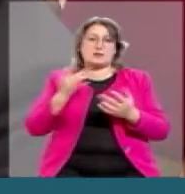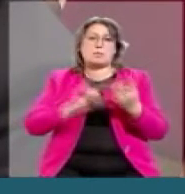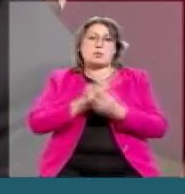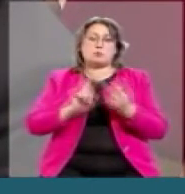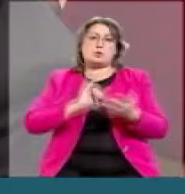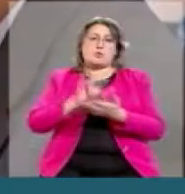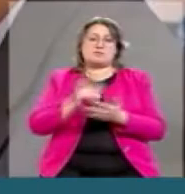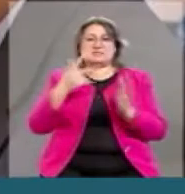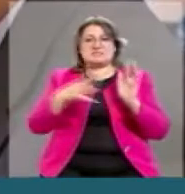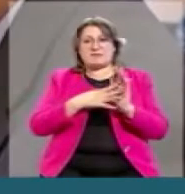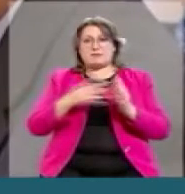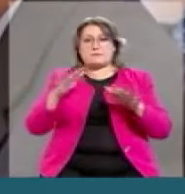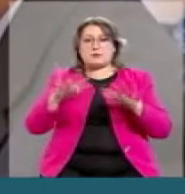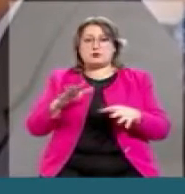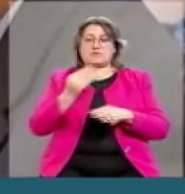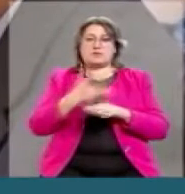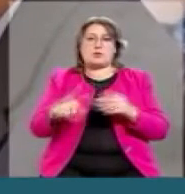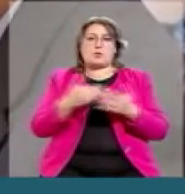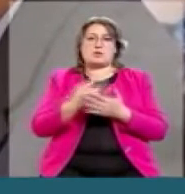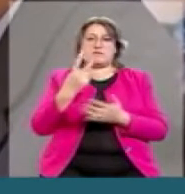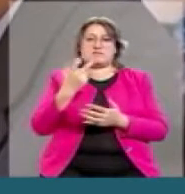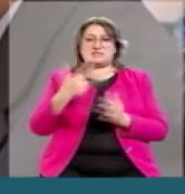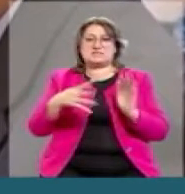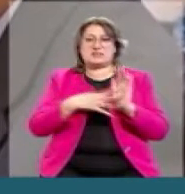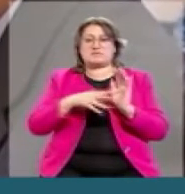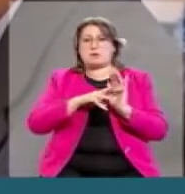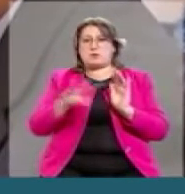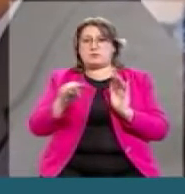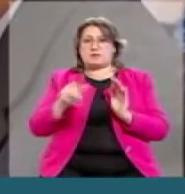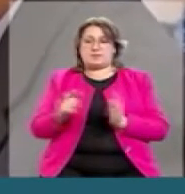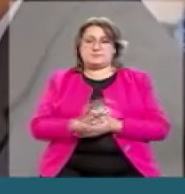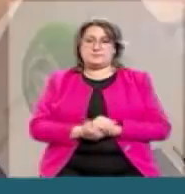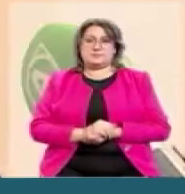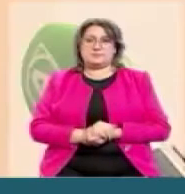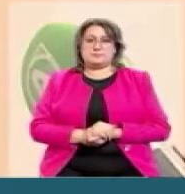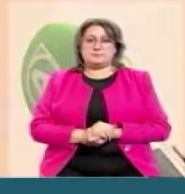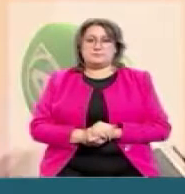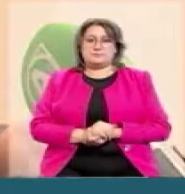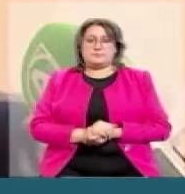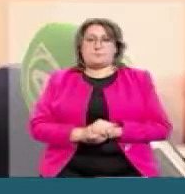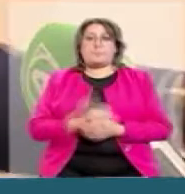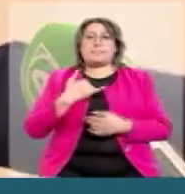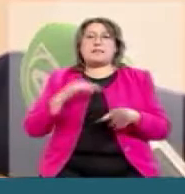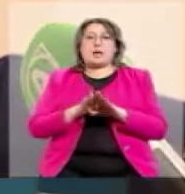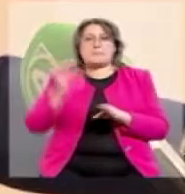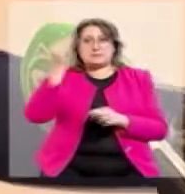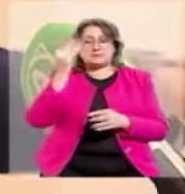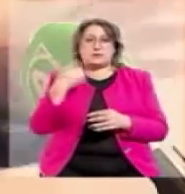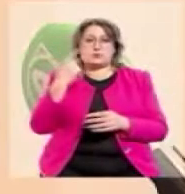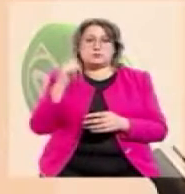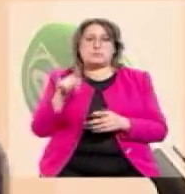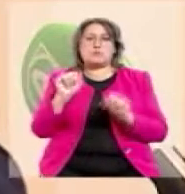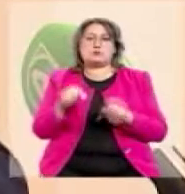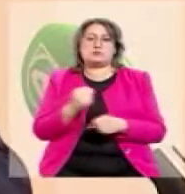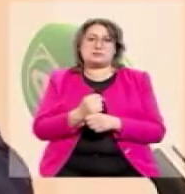или установку 39 площадок выделено порядка 239 миллионов тенге. Вот у меня такая позиция, я думаю, знаете, как